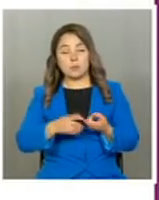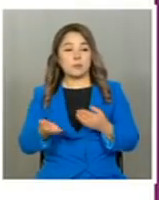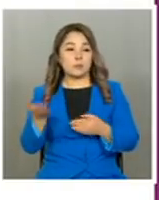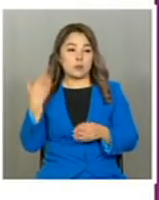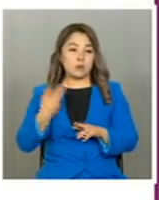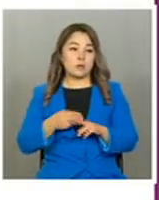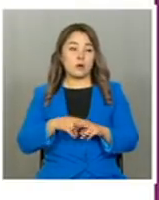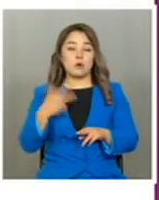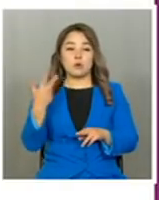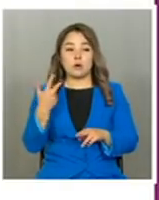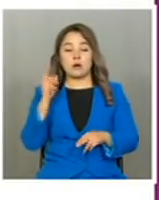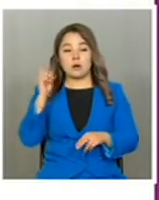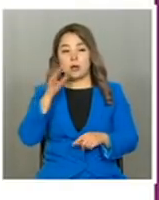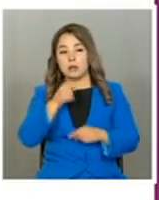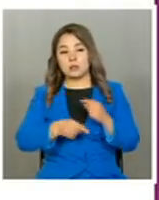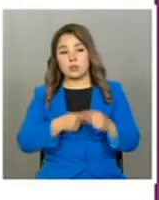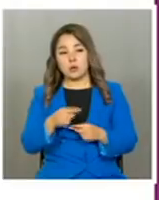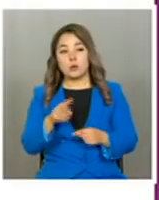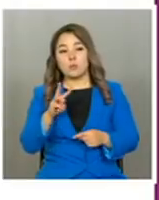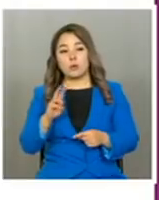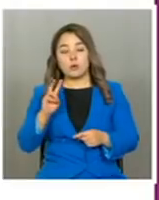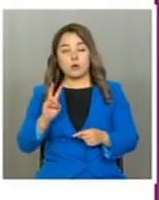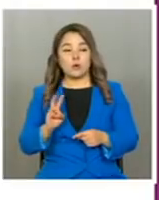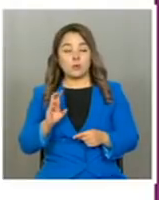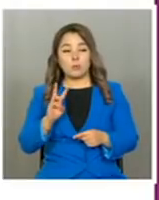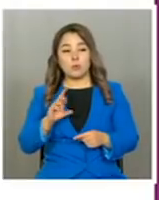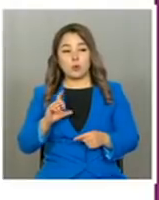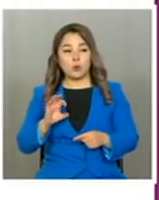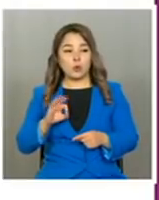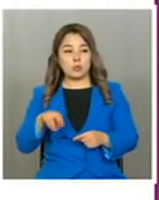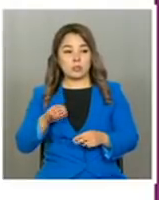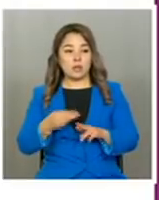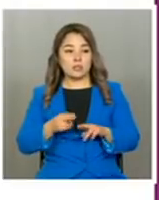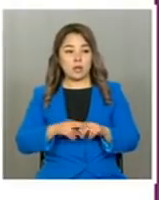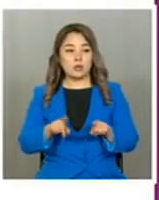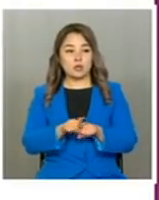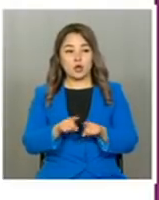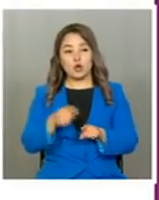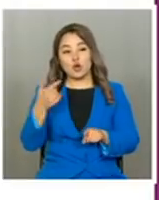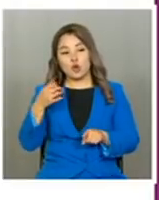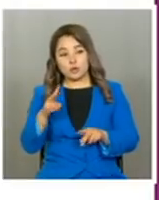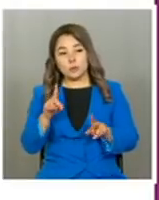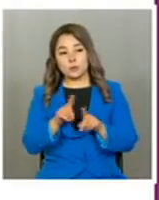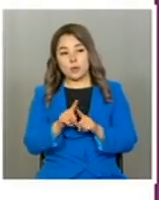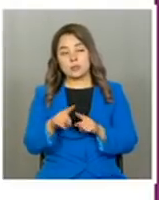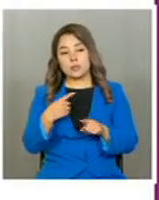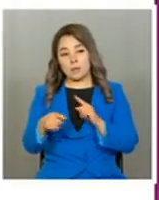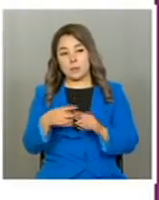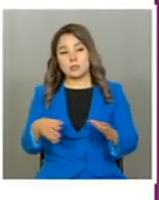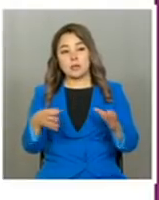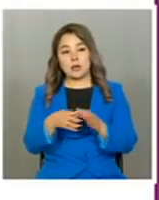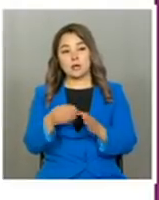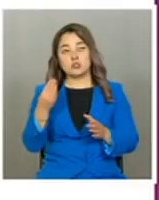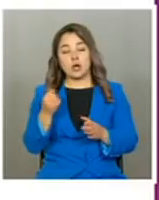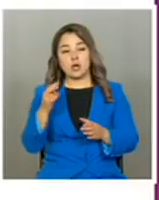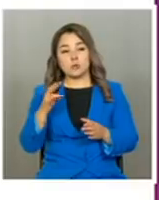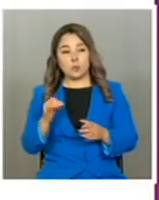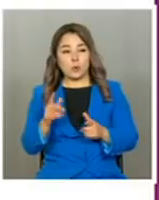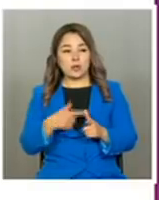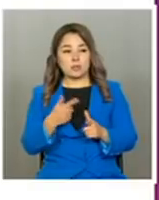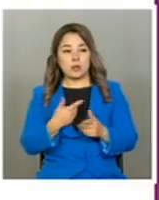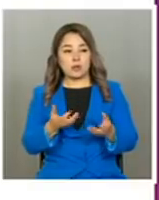3-ші ғасыр мөде қытайлармен кескілескен соғыста ғұн тайпаларын біріктіріп Шаньу деген атақ